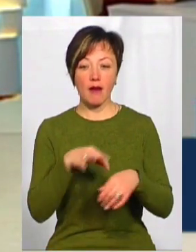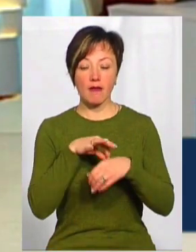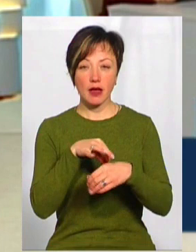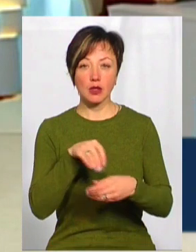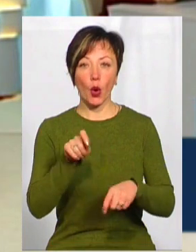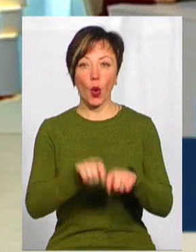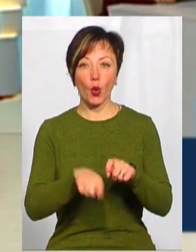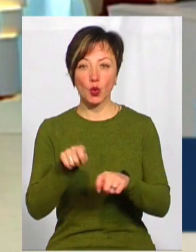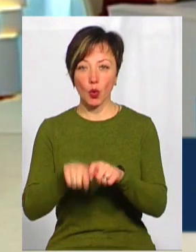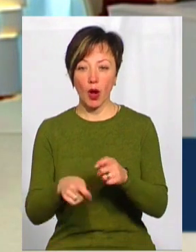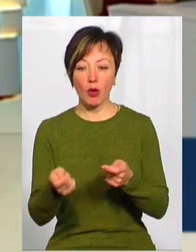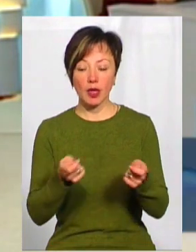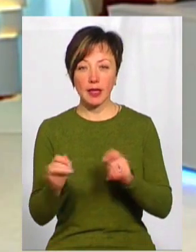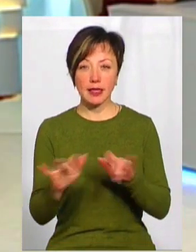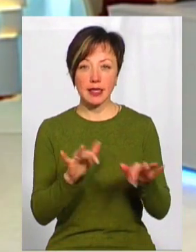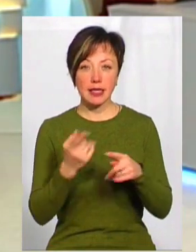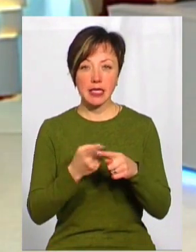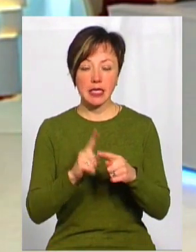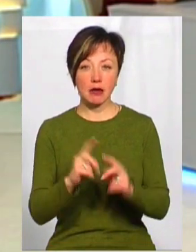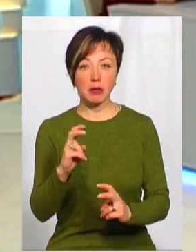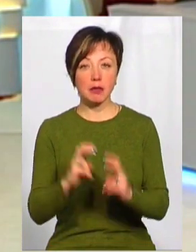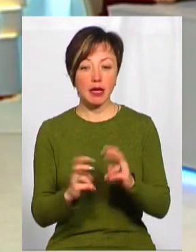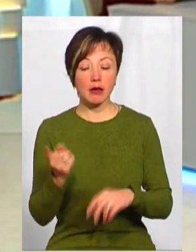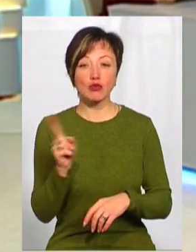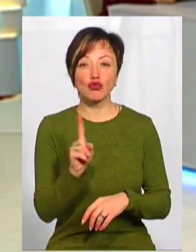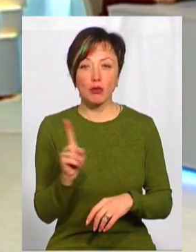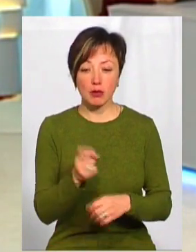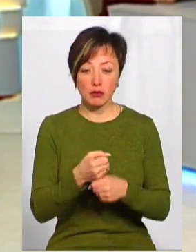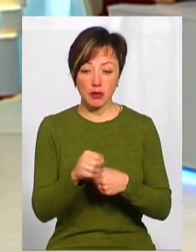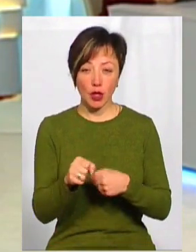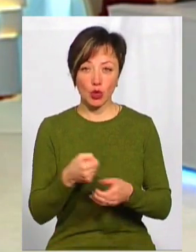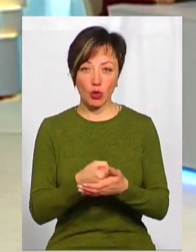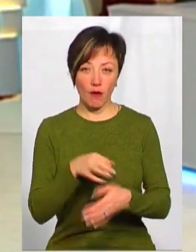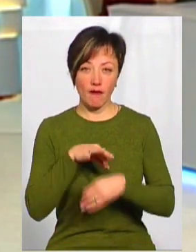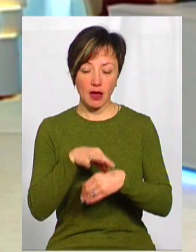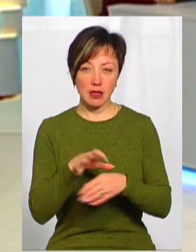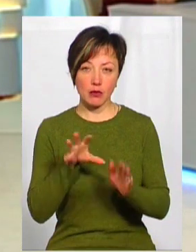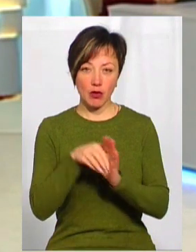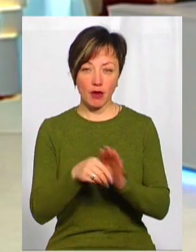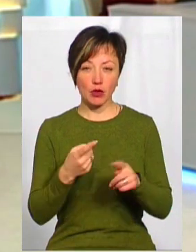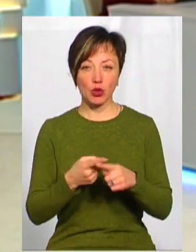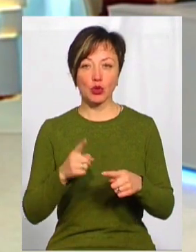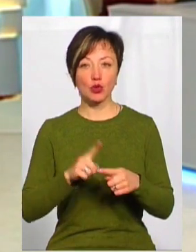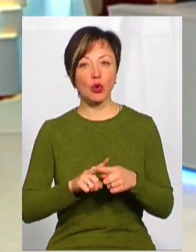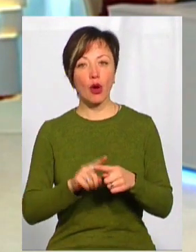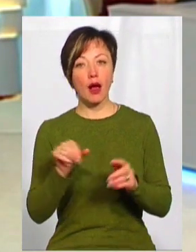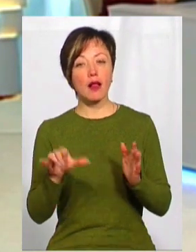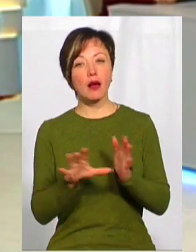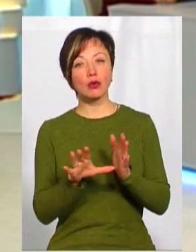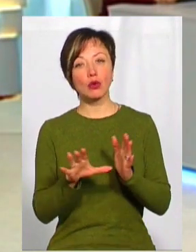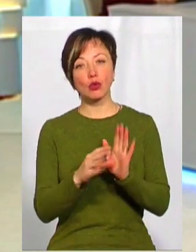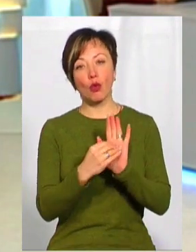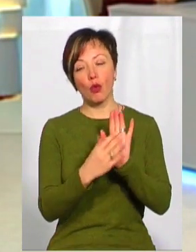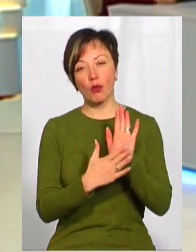контроль і координувати дії цих підприємств з тим, щоб спонукати їх до введення і запровадження цього